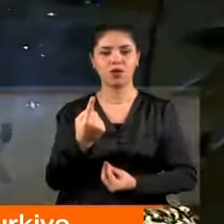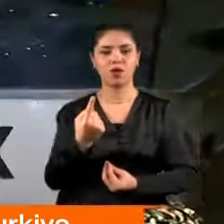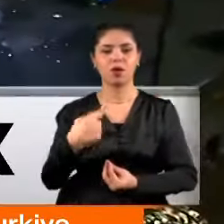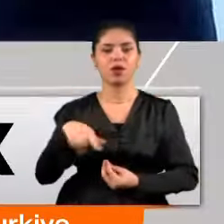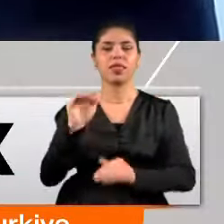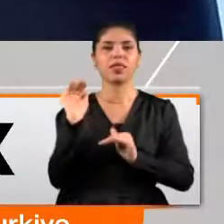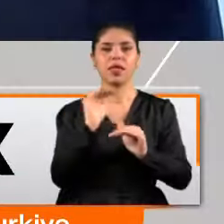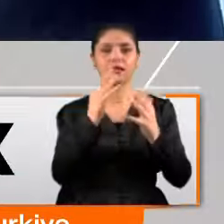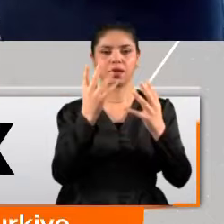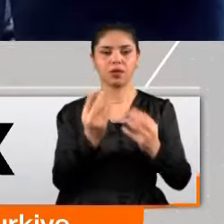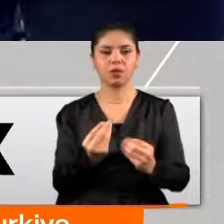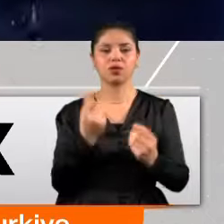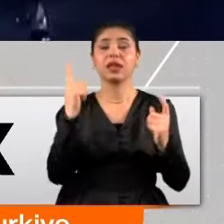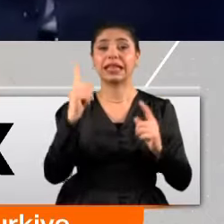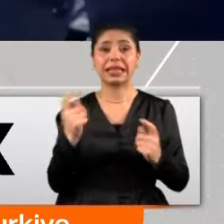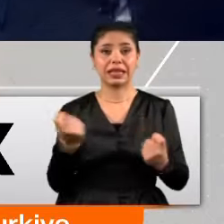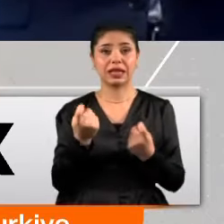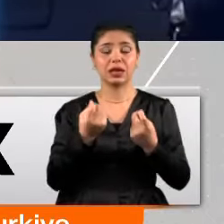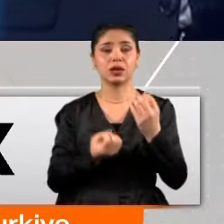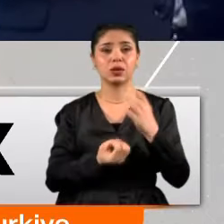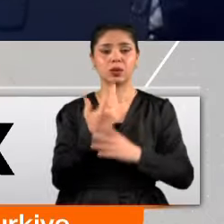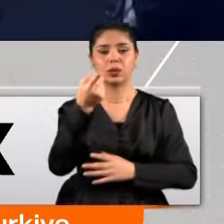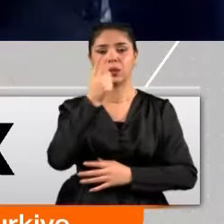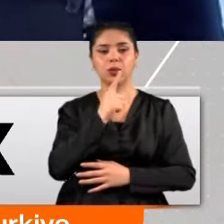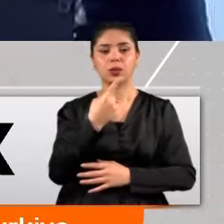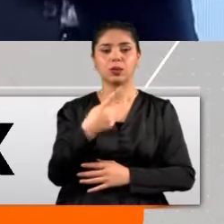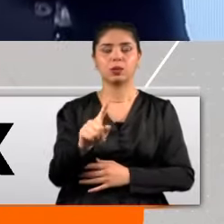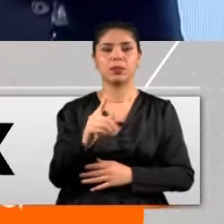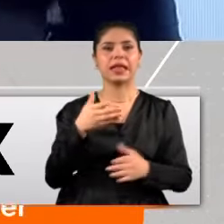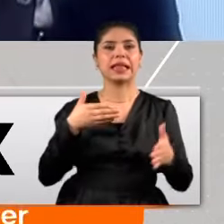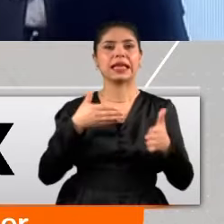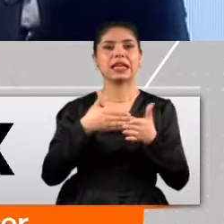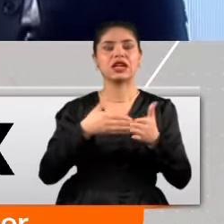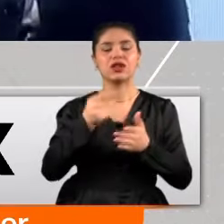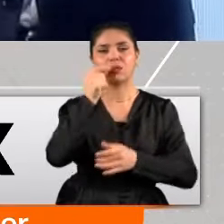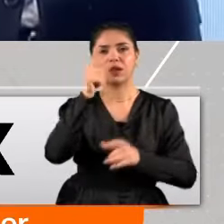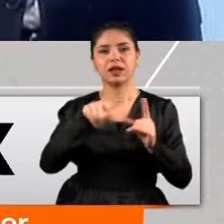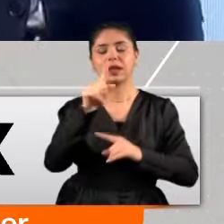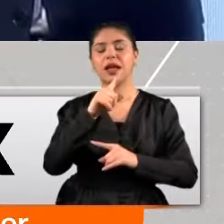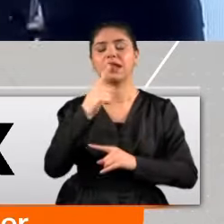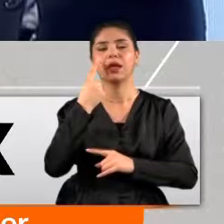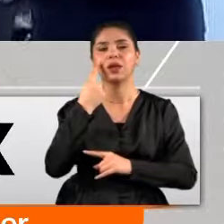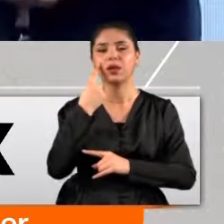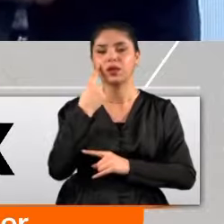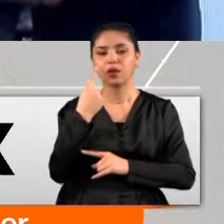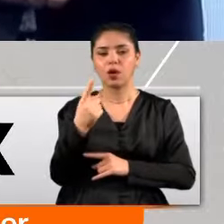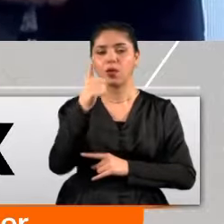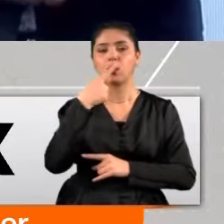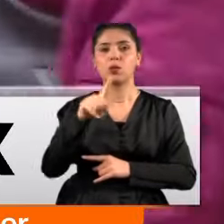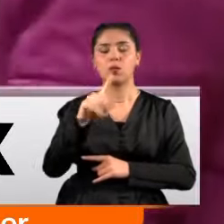yanlarında olacağız. İlk işini kuran 100 bin girişimci kadına 100'er bin lira hibe